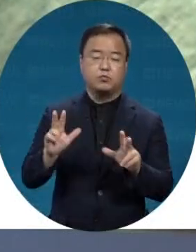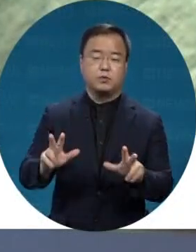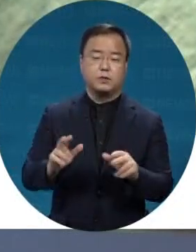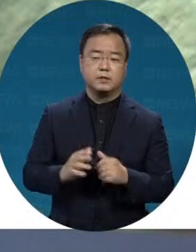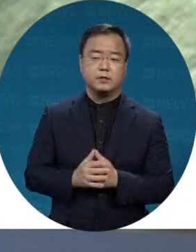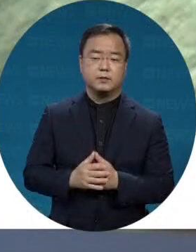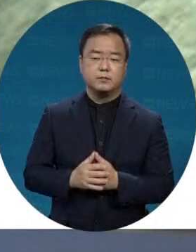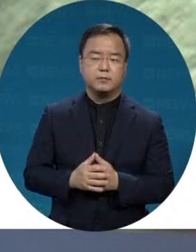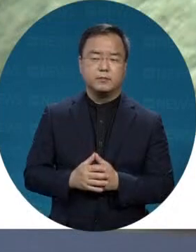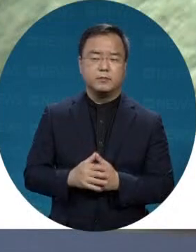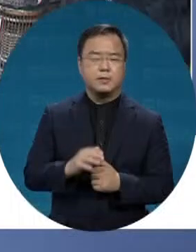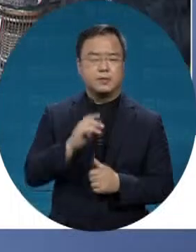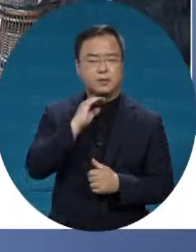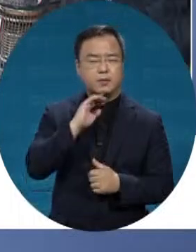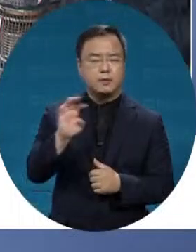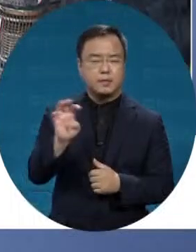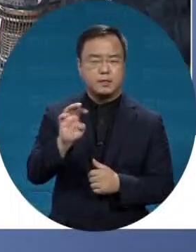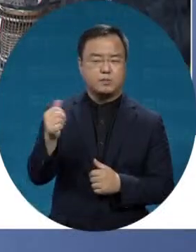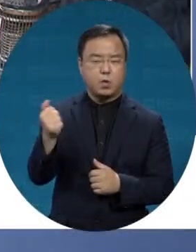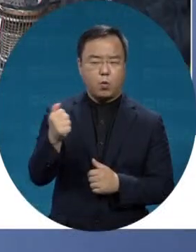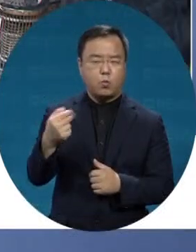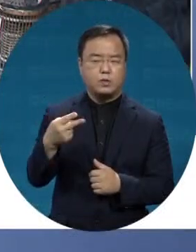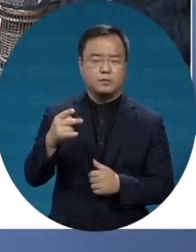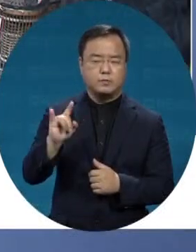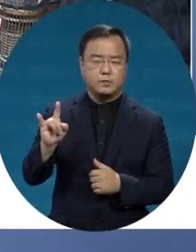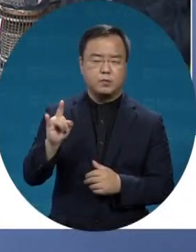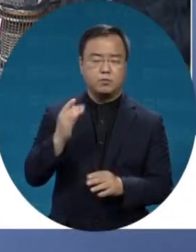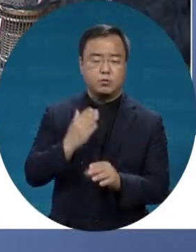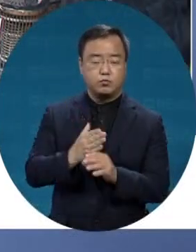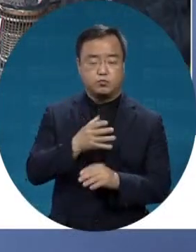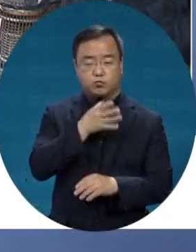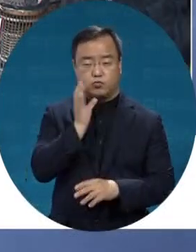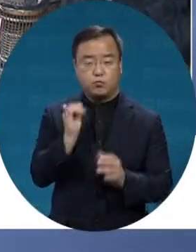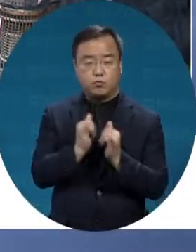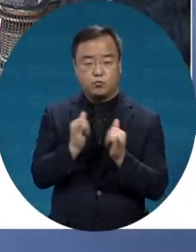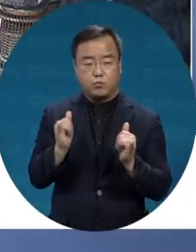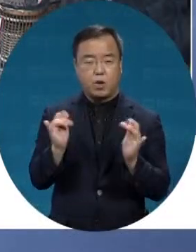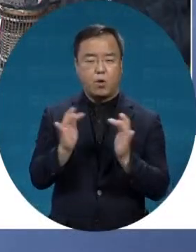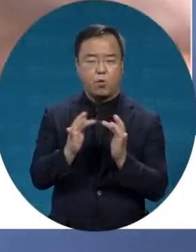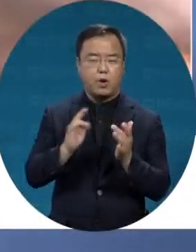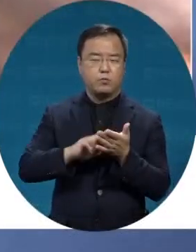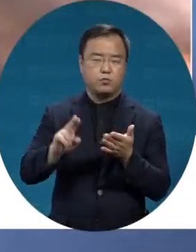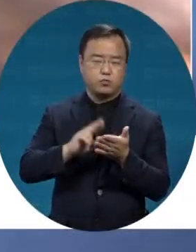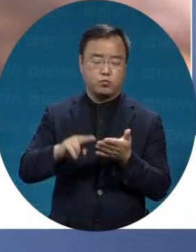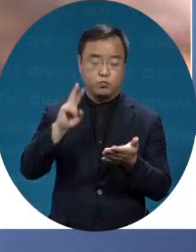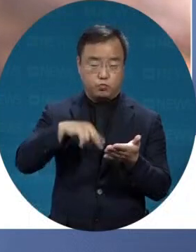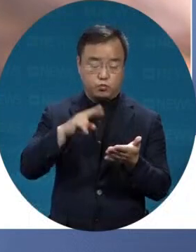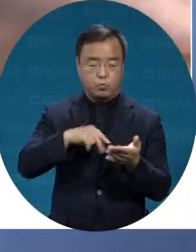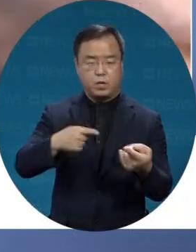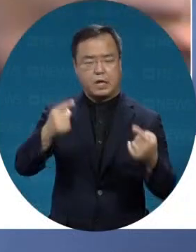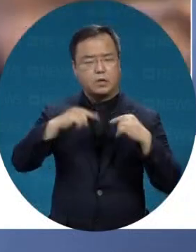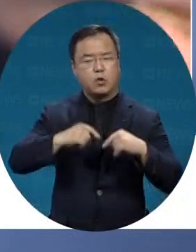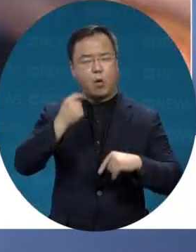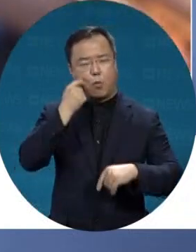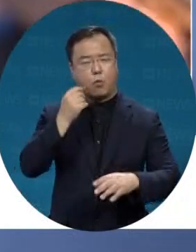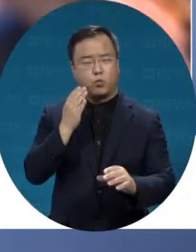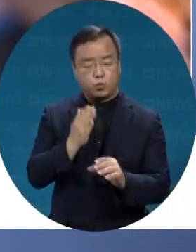현재의 그 40대 50대 중장년층의 독자들을 웹툰 독자로 끌어들이지 못하고 있거든요 그런